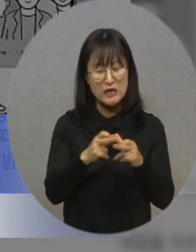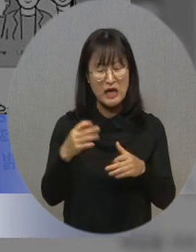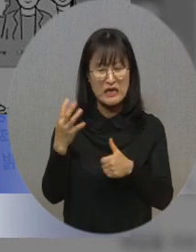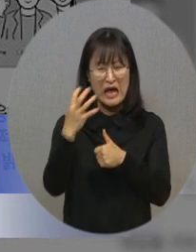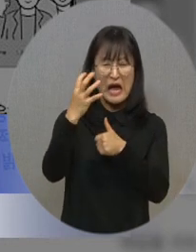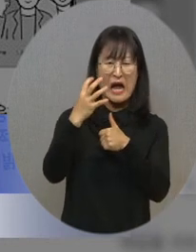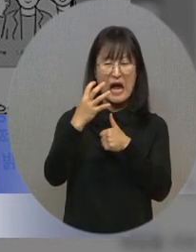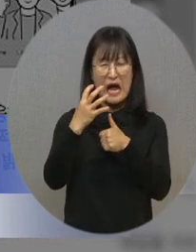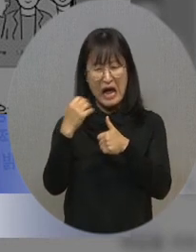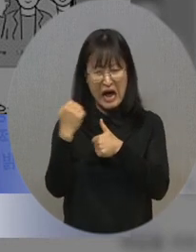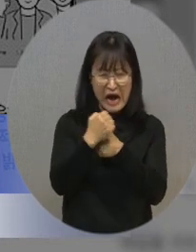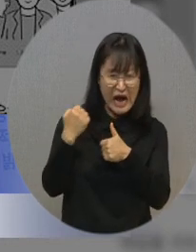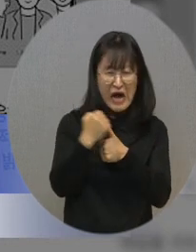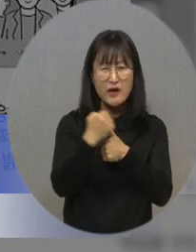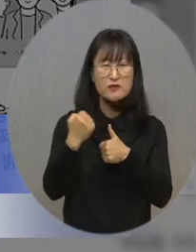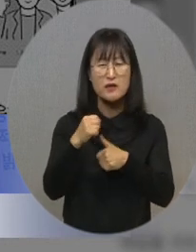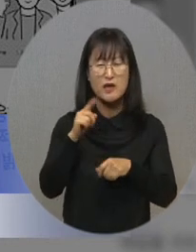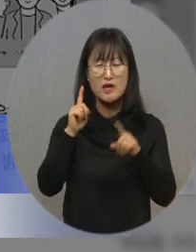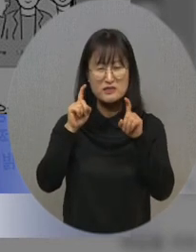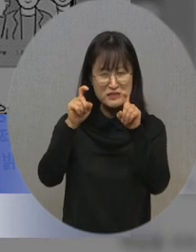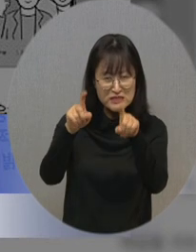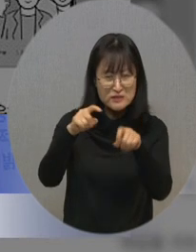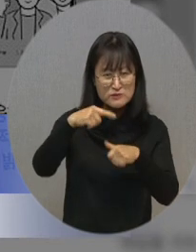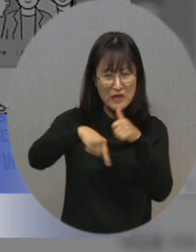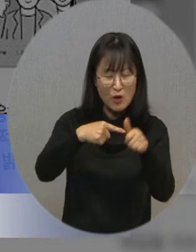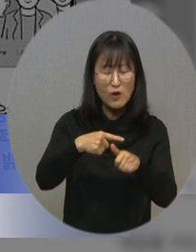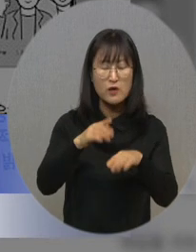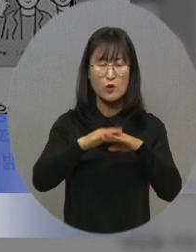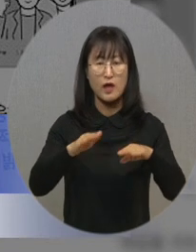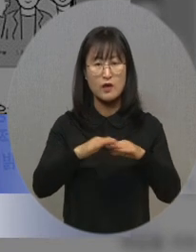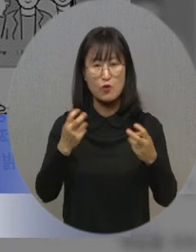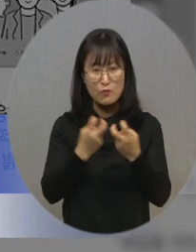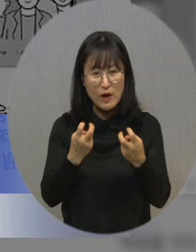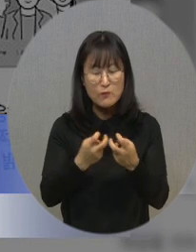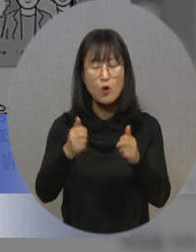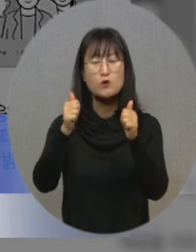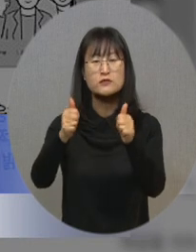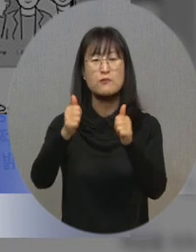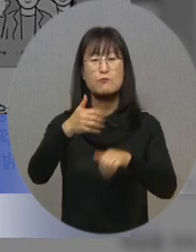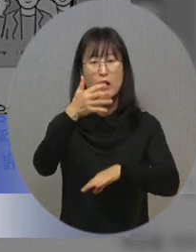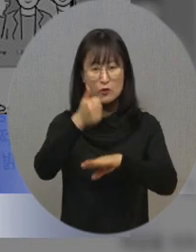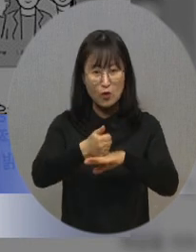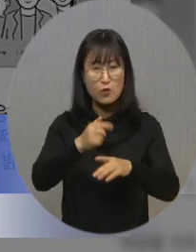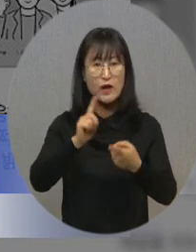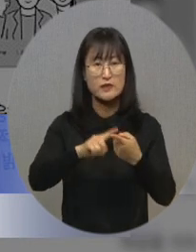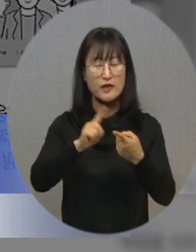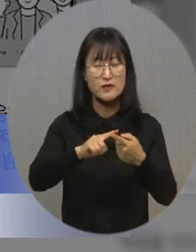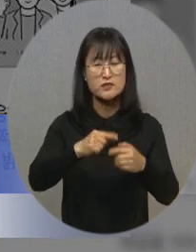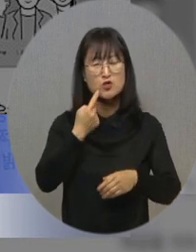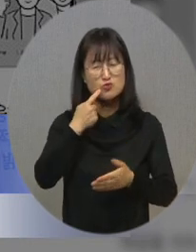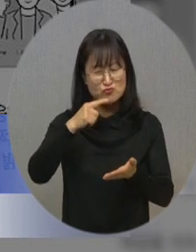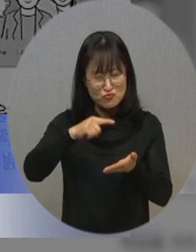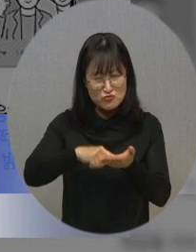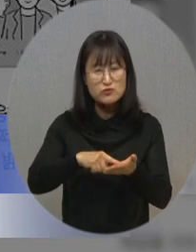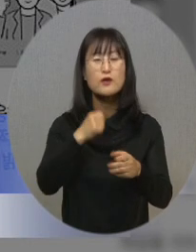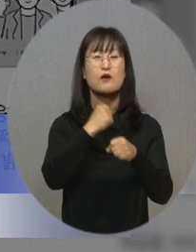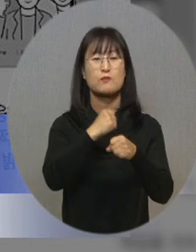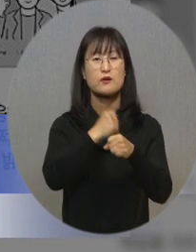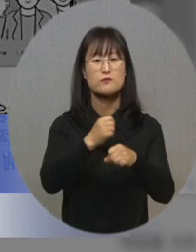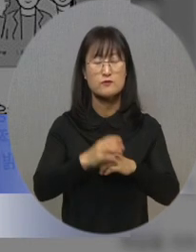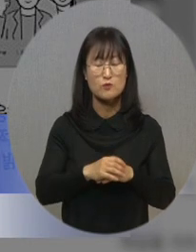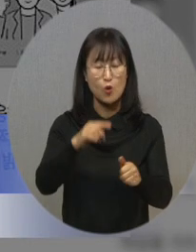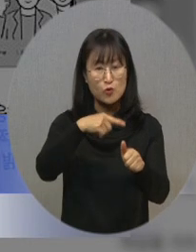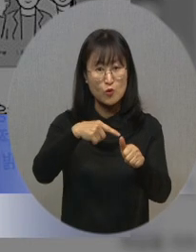학대 의심 상황과 대처 방법이 관련 판례 등을 알기 쉬운 글과 그림으로 담아냈습니다 교육